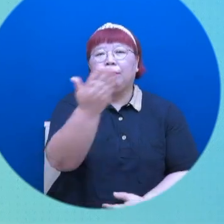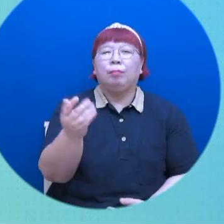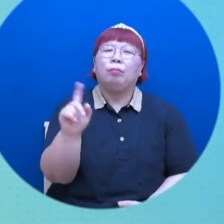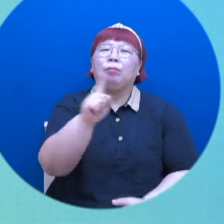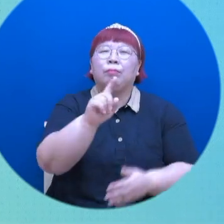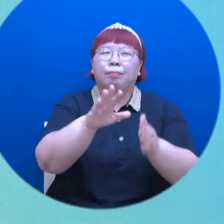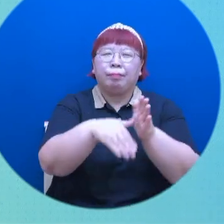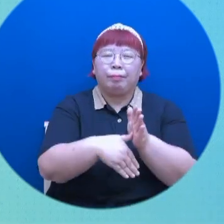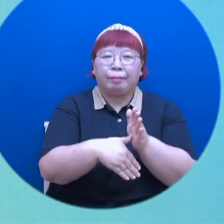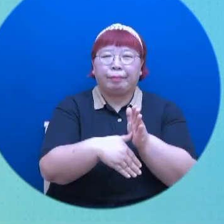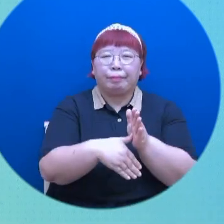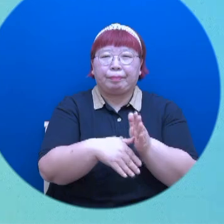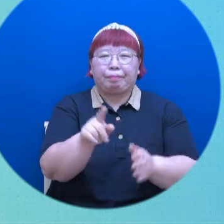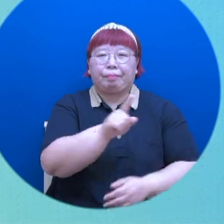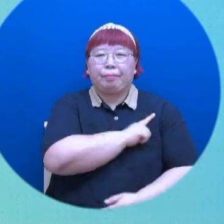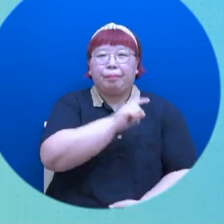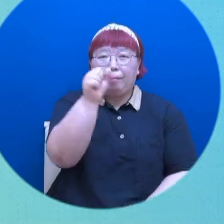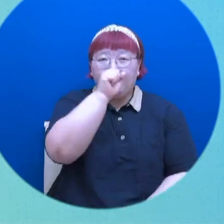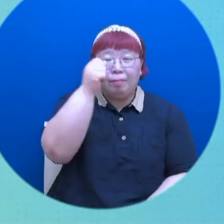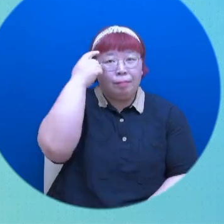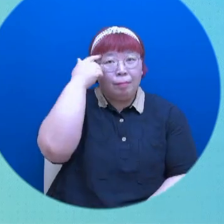때 가장 좋으세요?